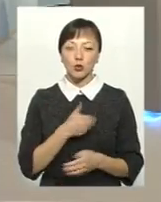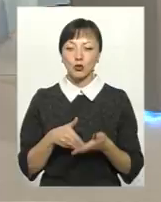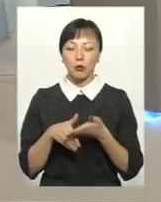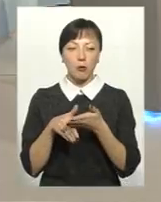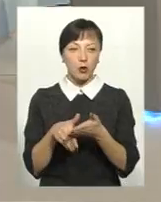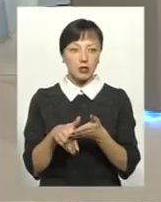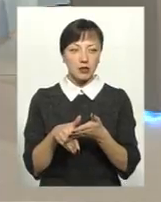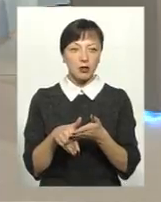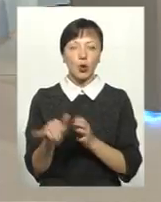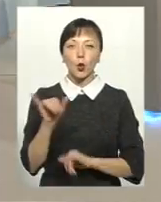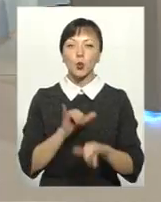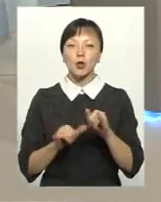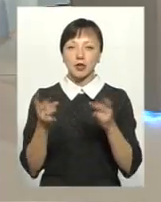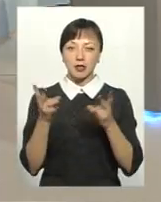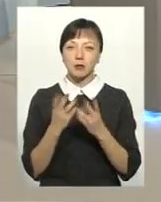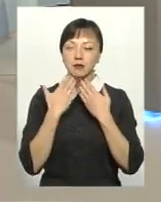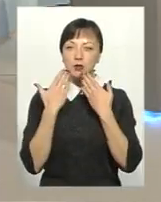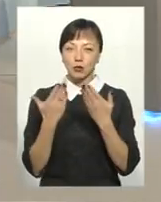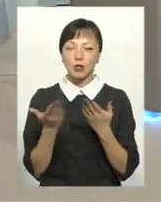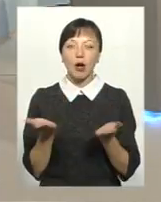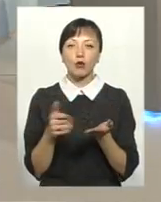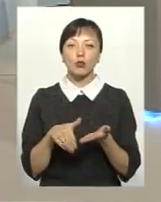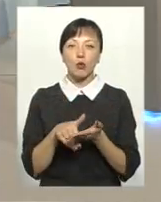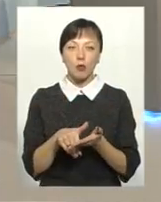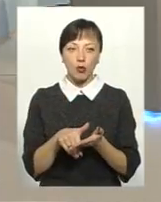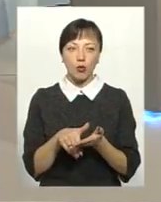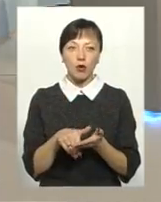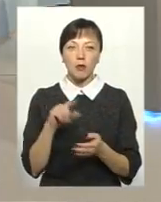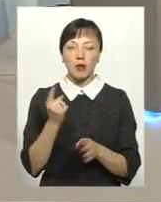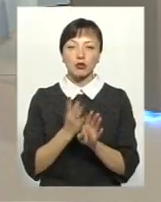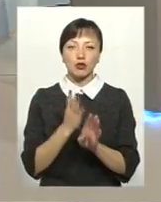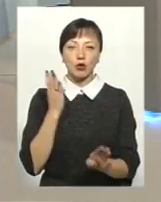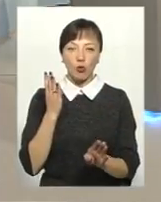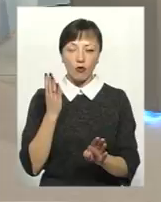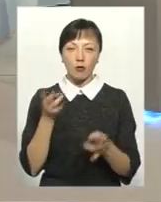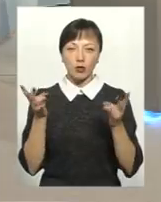допомогти, куди їй потрібно звернутись? Яку допомогу, от першочергово,